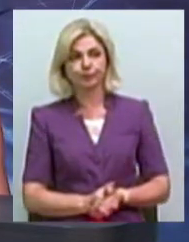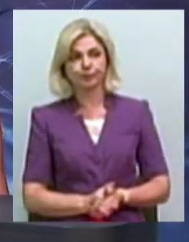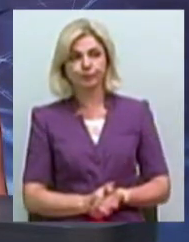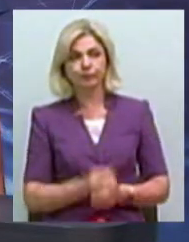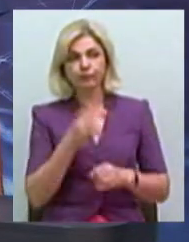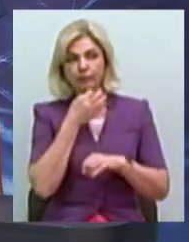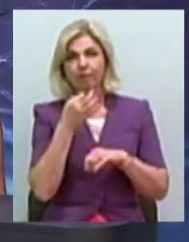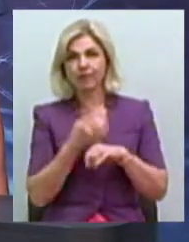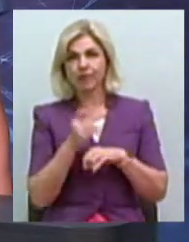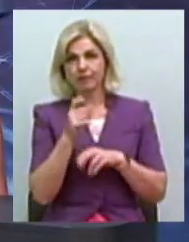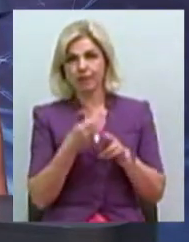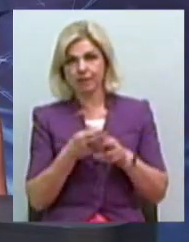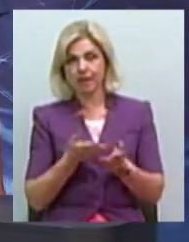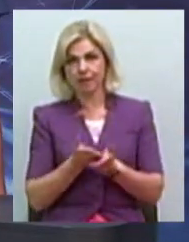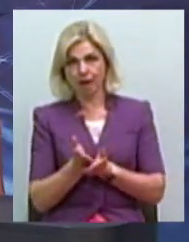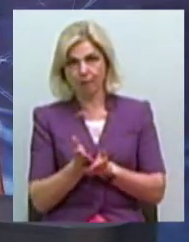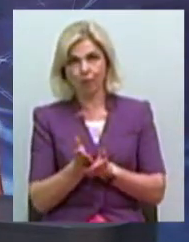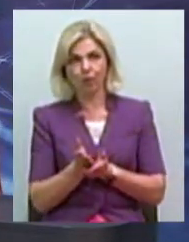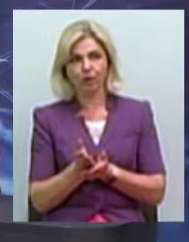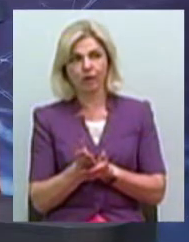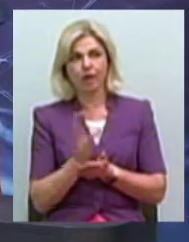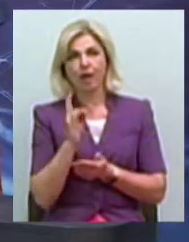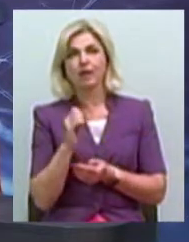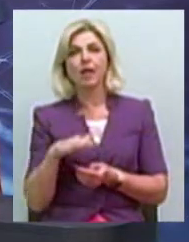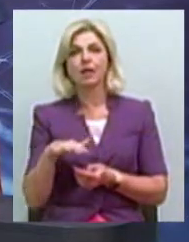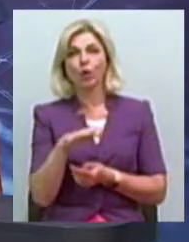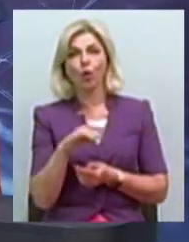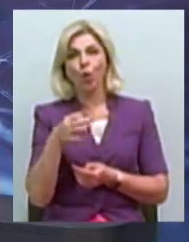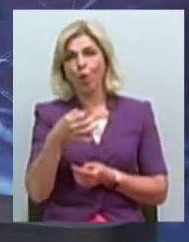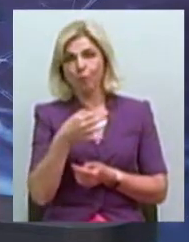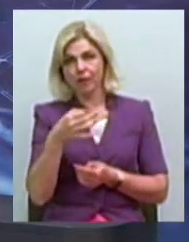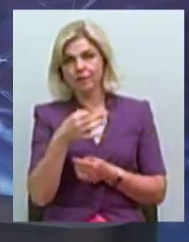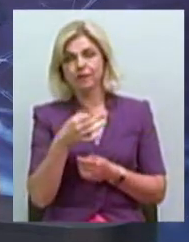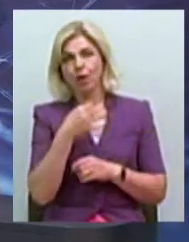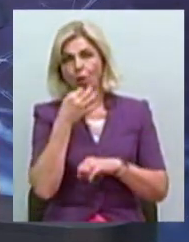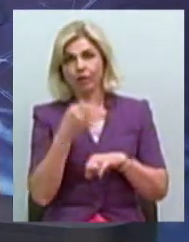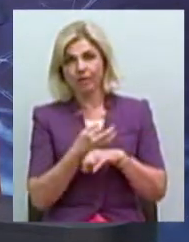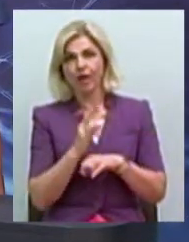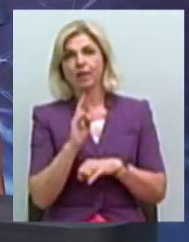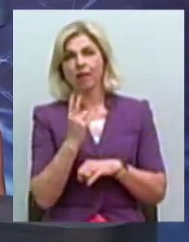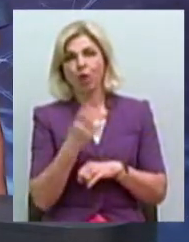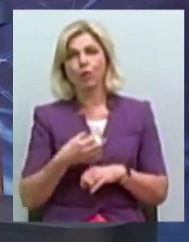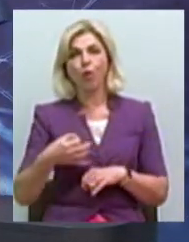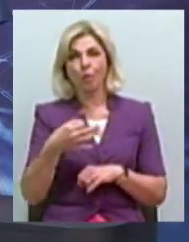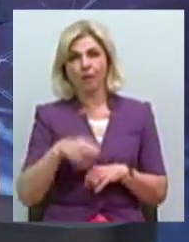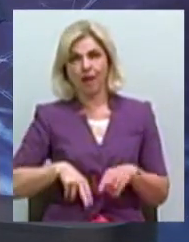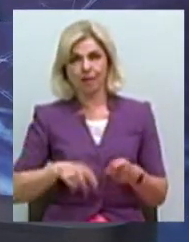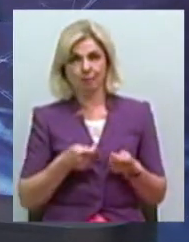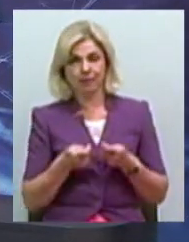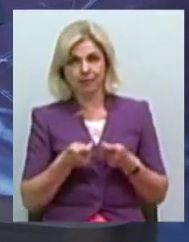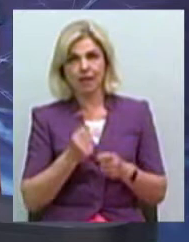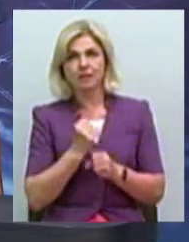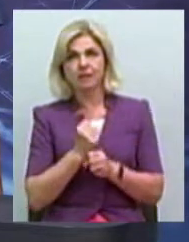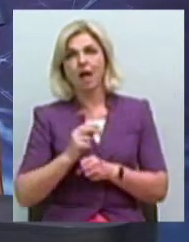Відповідальний за цей напрямок на території області – це Миколаївська обласна державна адміністрація. Створена